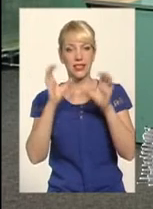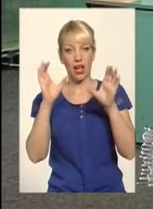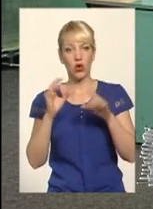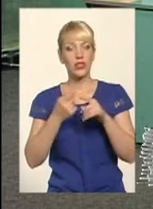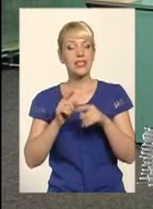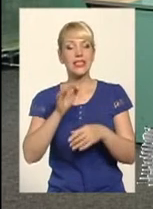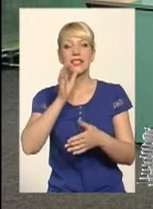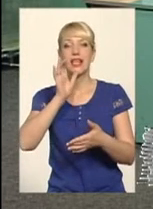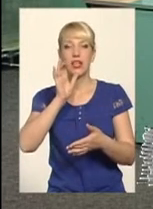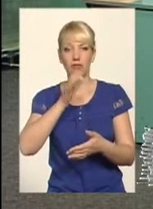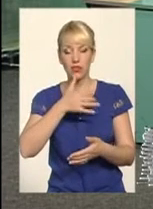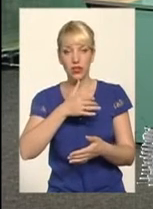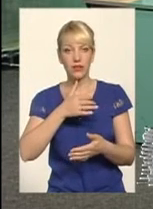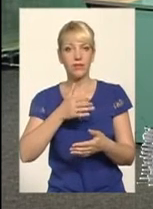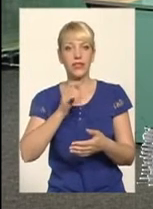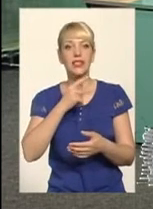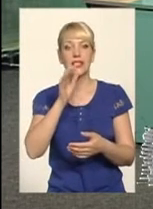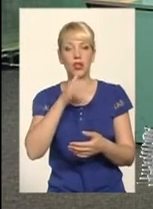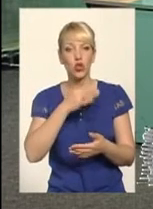приховає. От ми намагаємося